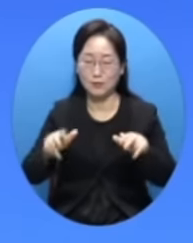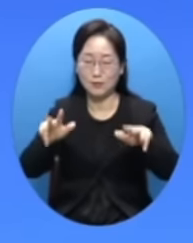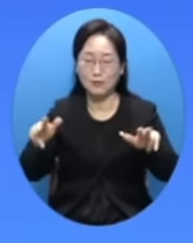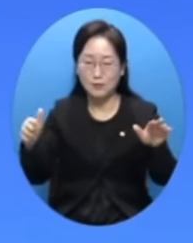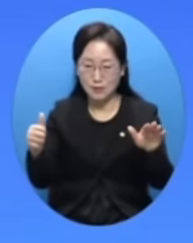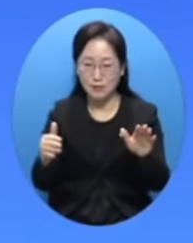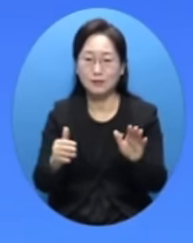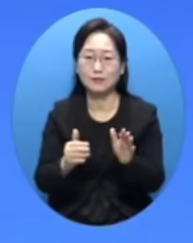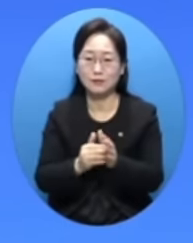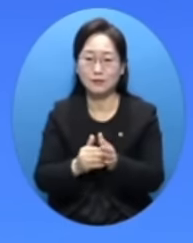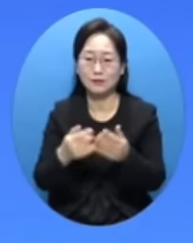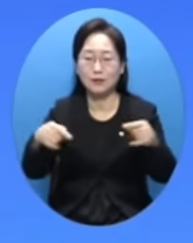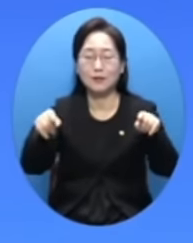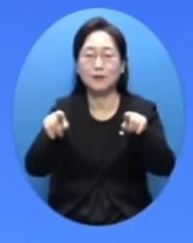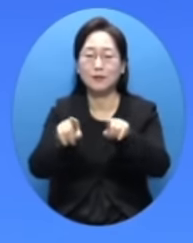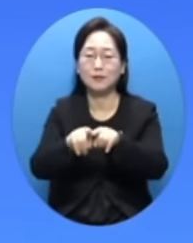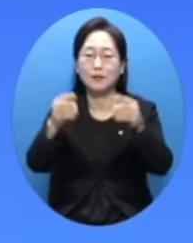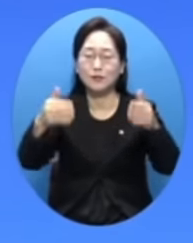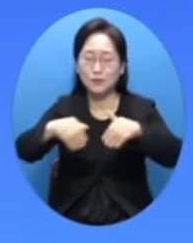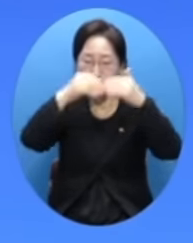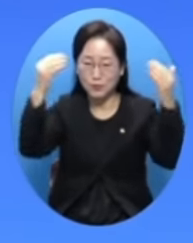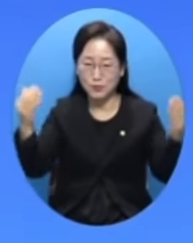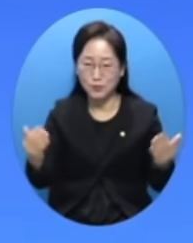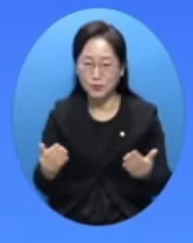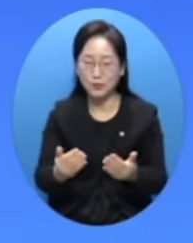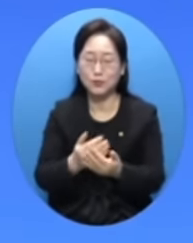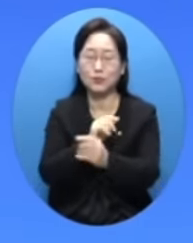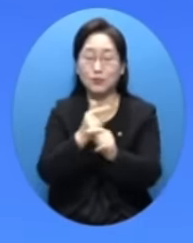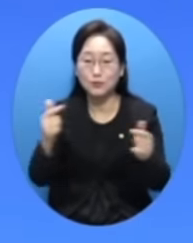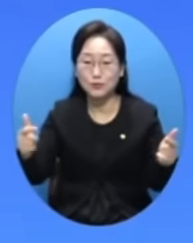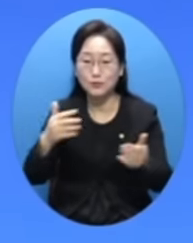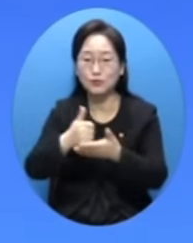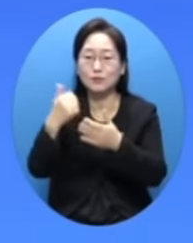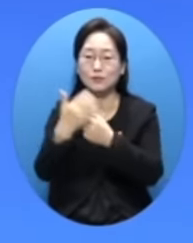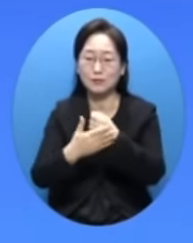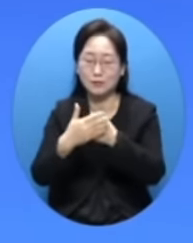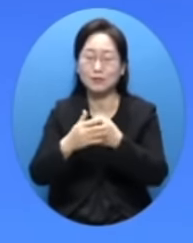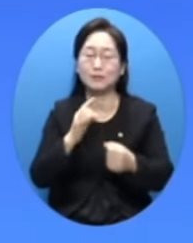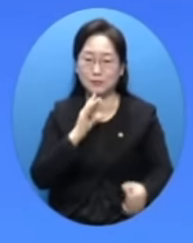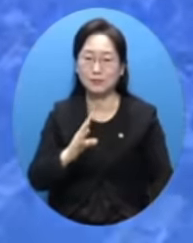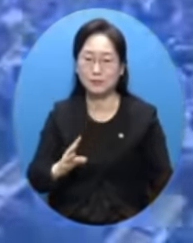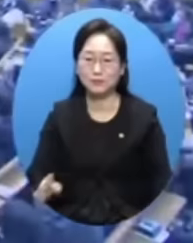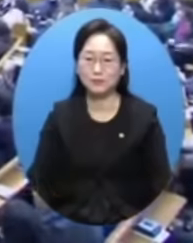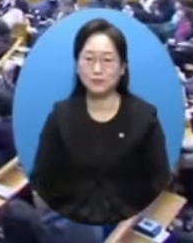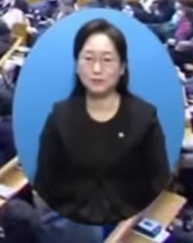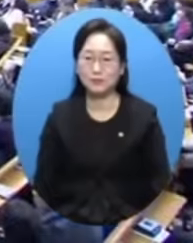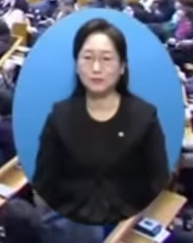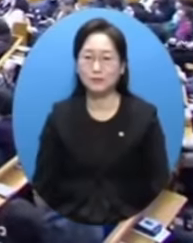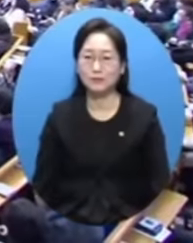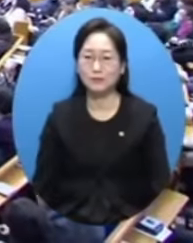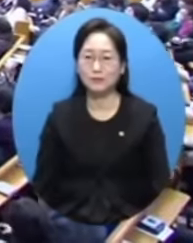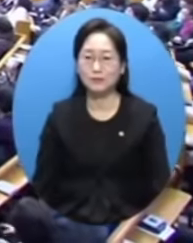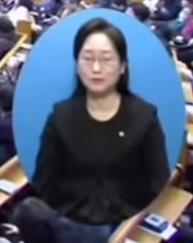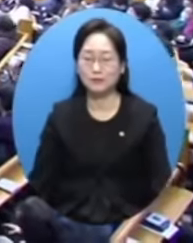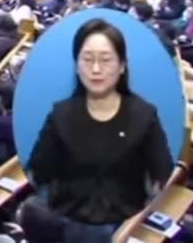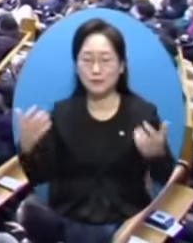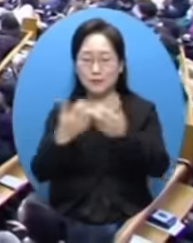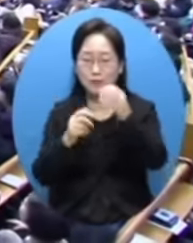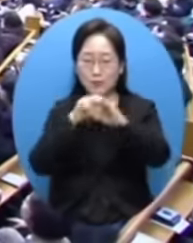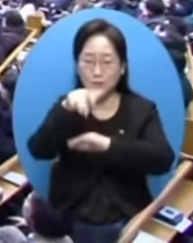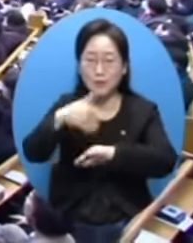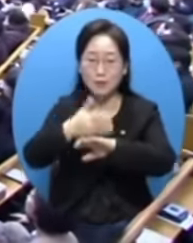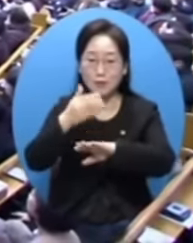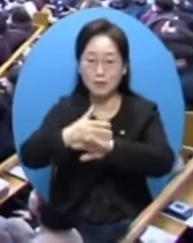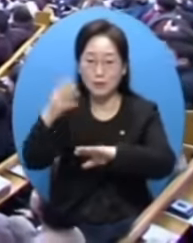여기까지 함께 신 모든 것이 주님의 은혜인 것입니다 아멘 넘치는 감사로 주 앞에